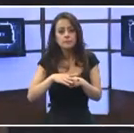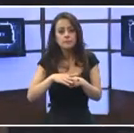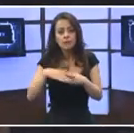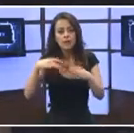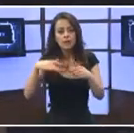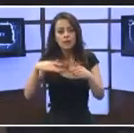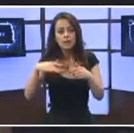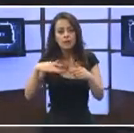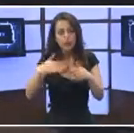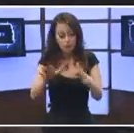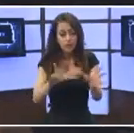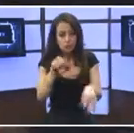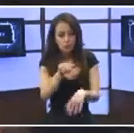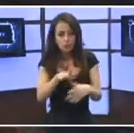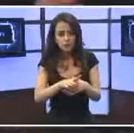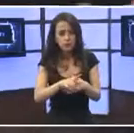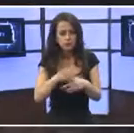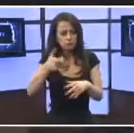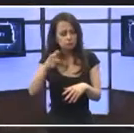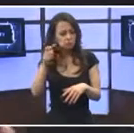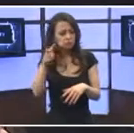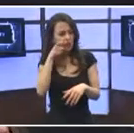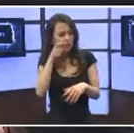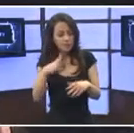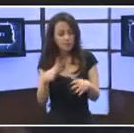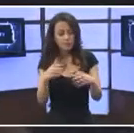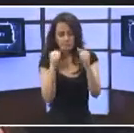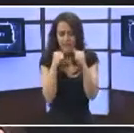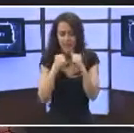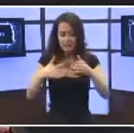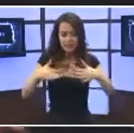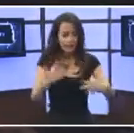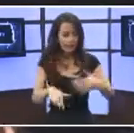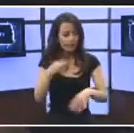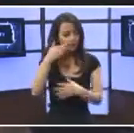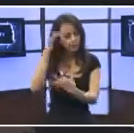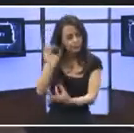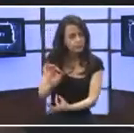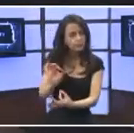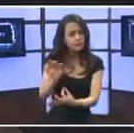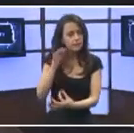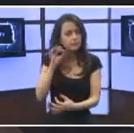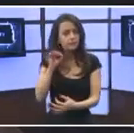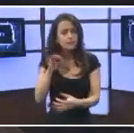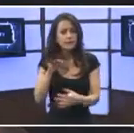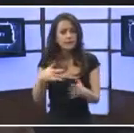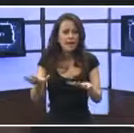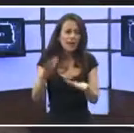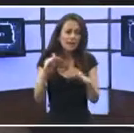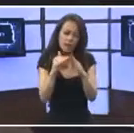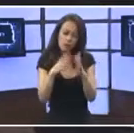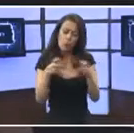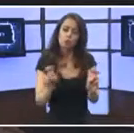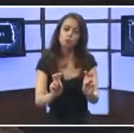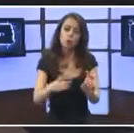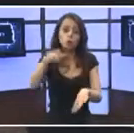anaokulu. Ve evet, özellikle dikkat ederseniz ortopedik engelli kişiler genelde obezite oluyorlar. Evet.